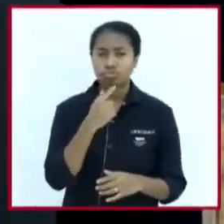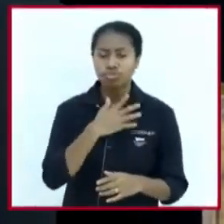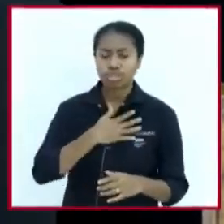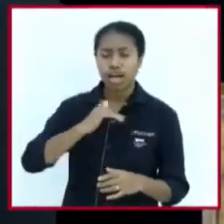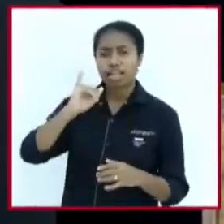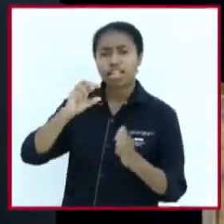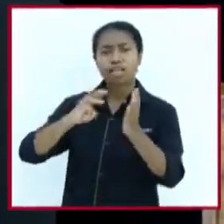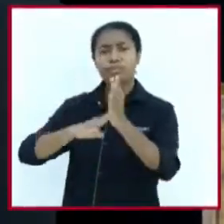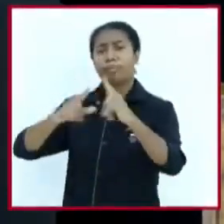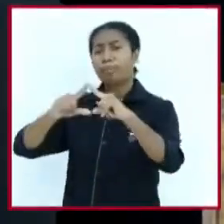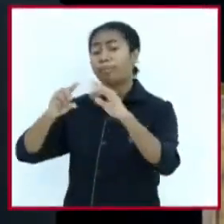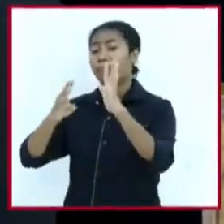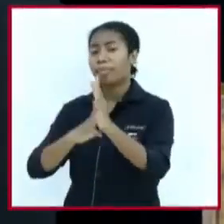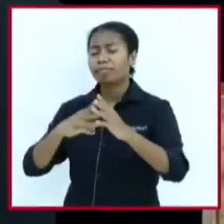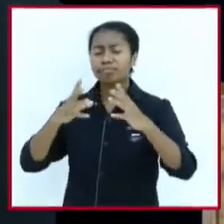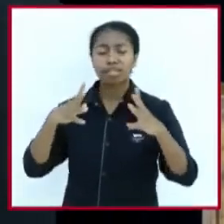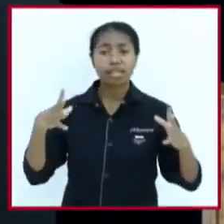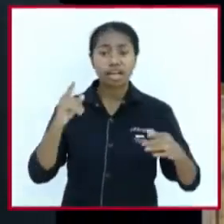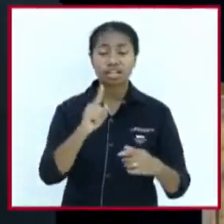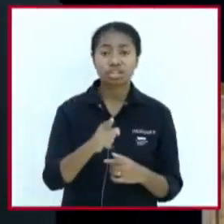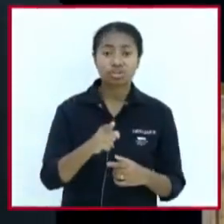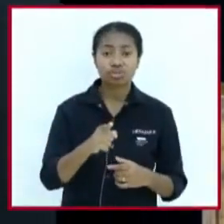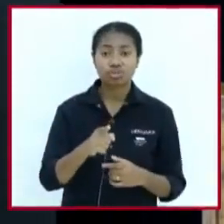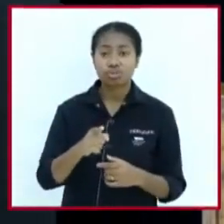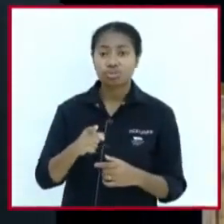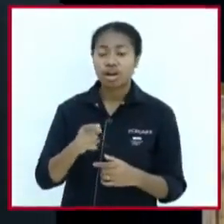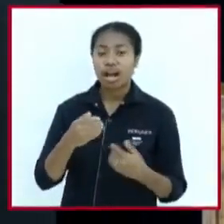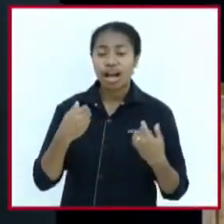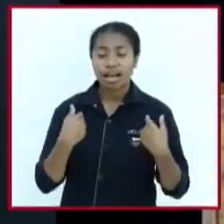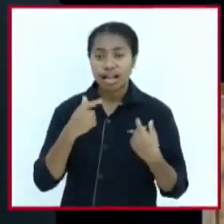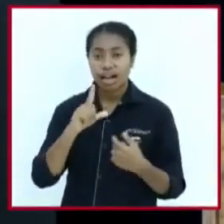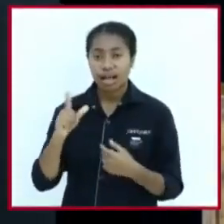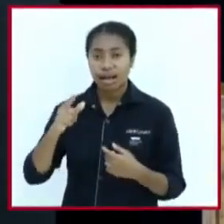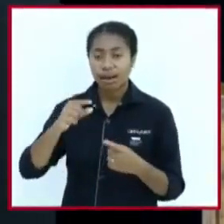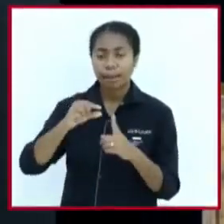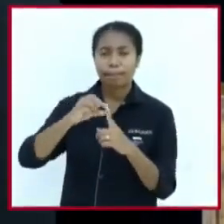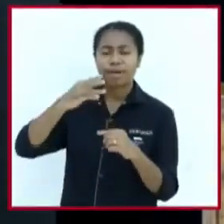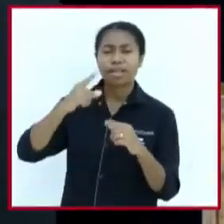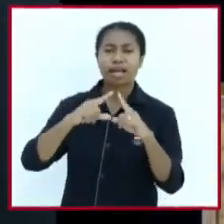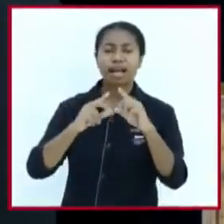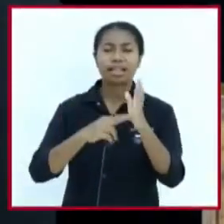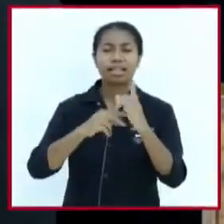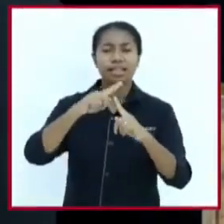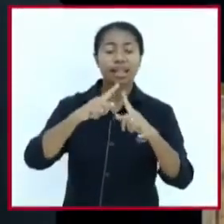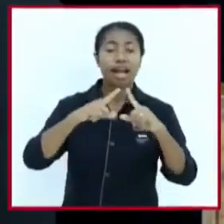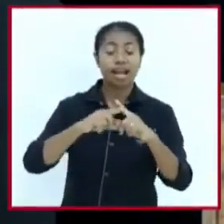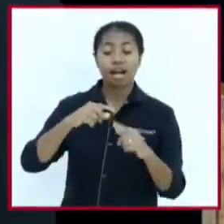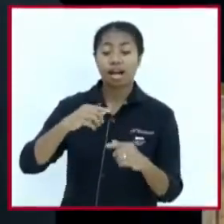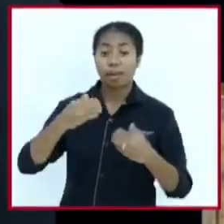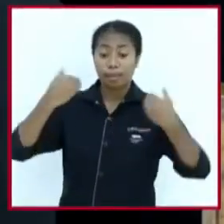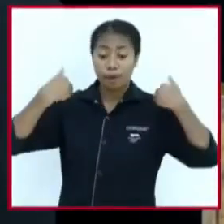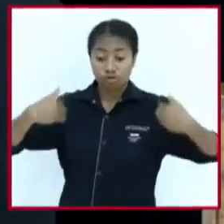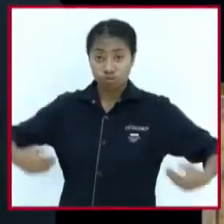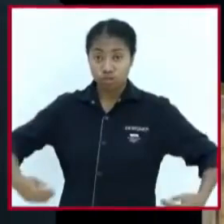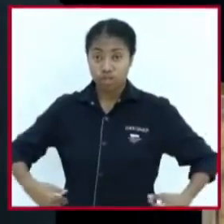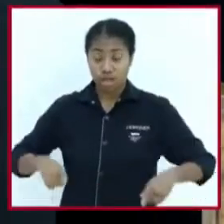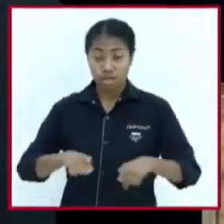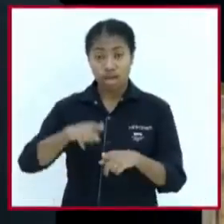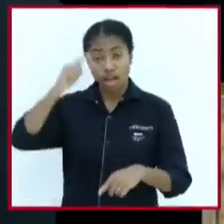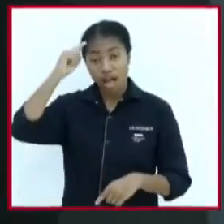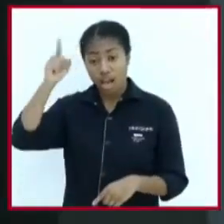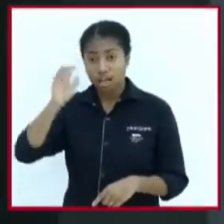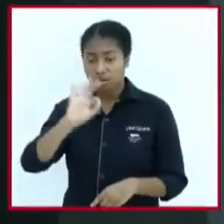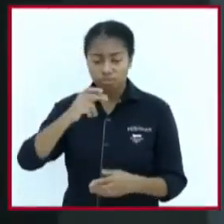besar Imam itu anak penamparan antara manusia dan Allah manusia tidak bisa datang kepada Allah tanpa Imam